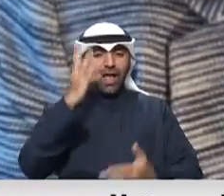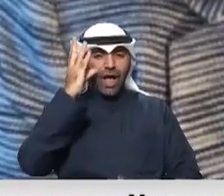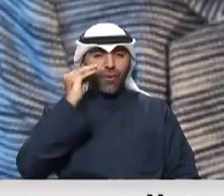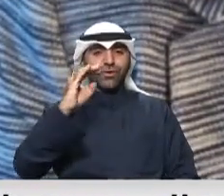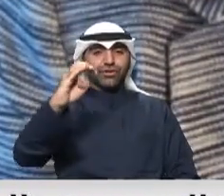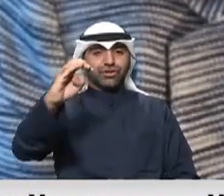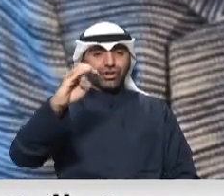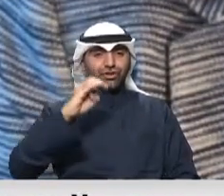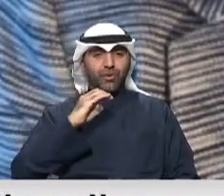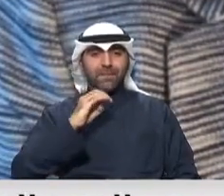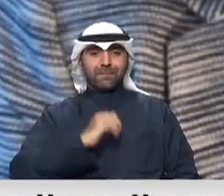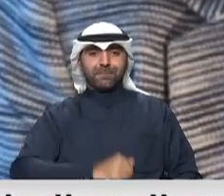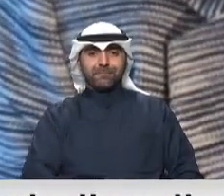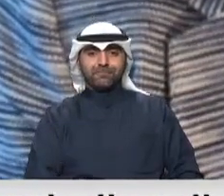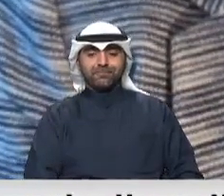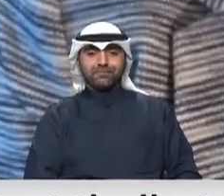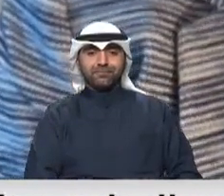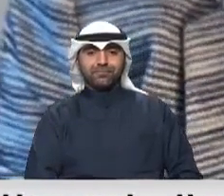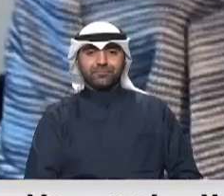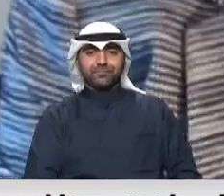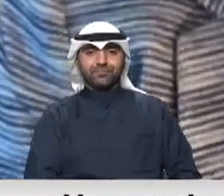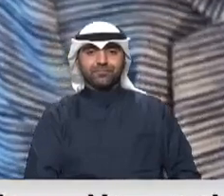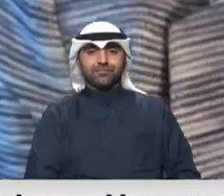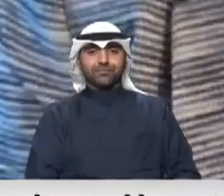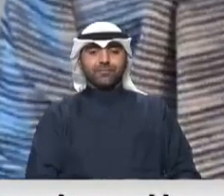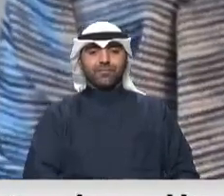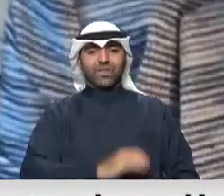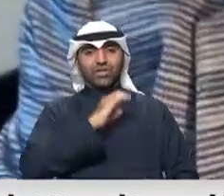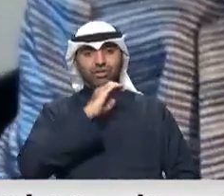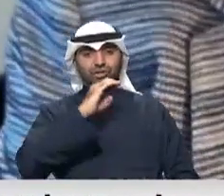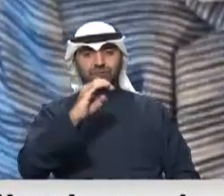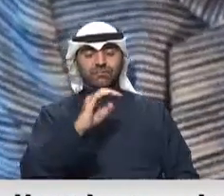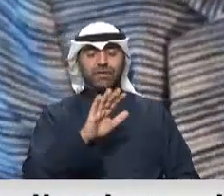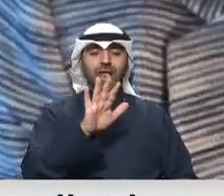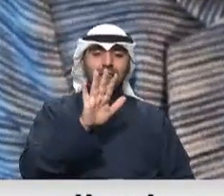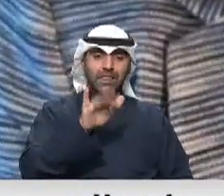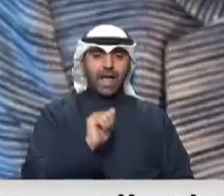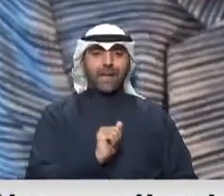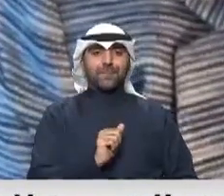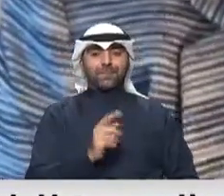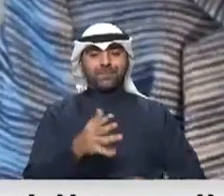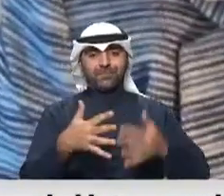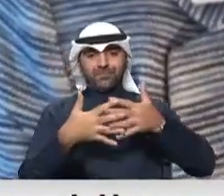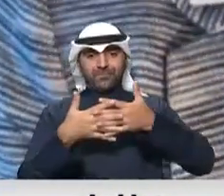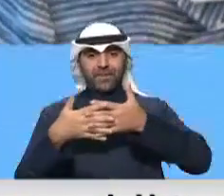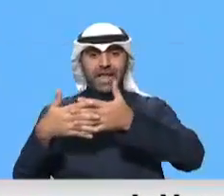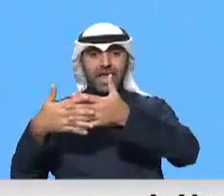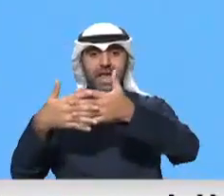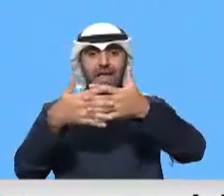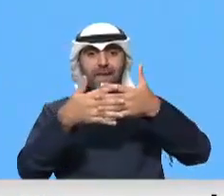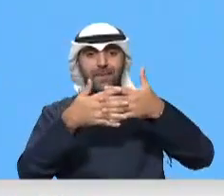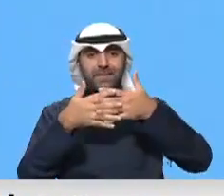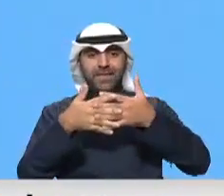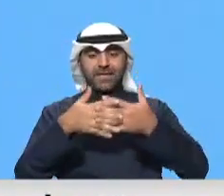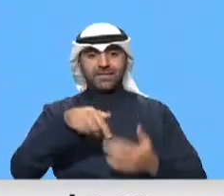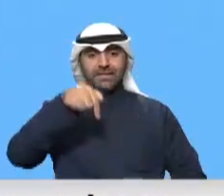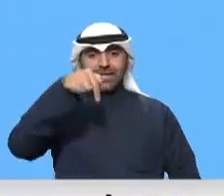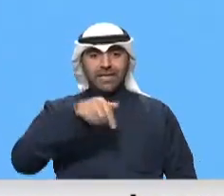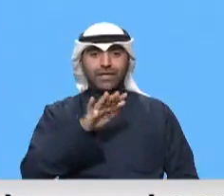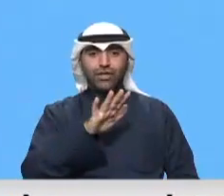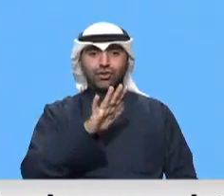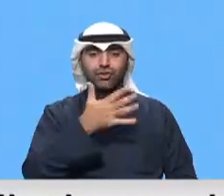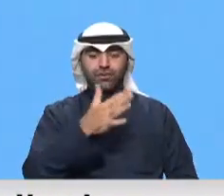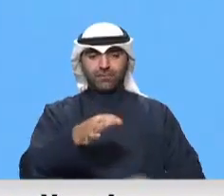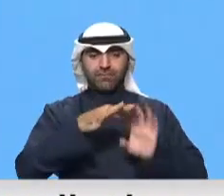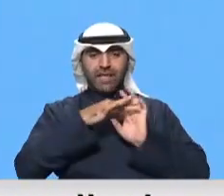هي عليه الآن؟ أعتقد أنها بالفعل فرصة الولايات المتحدة لإظهار انتهاكات أو